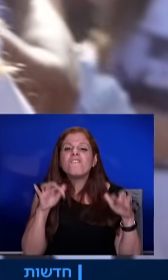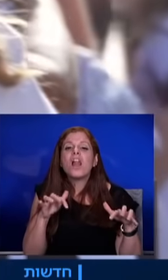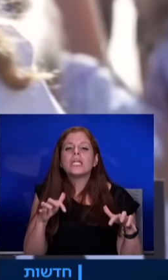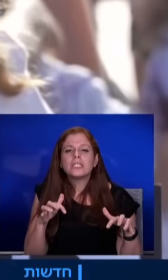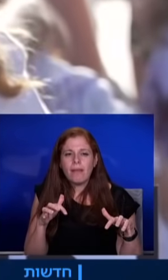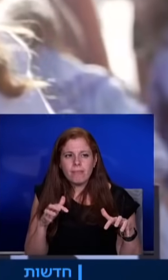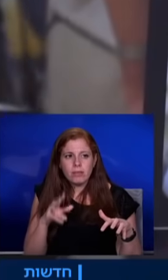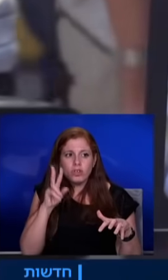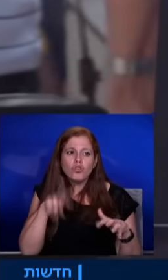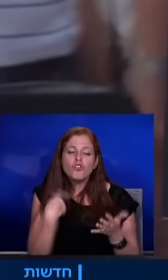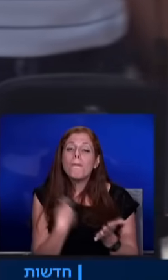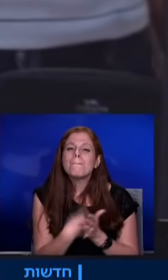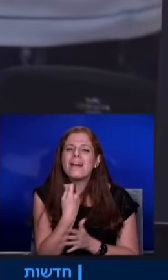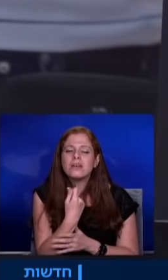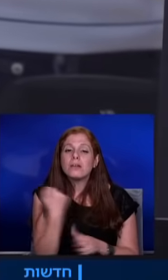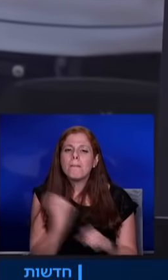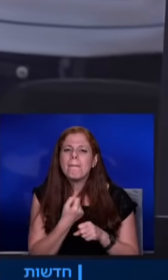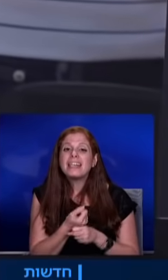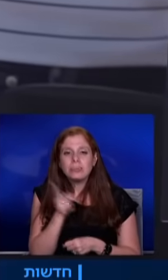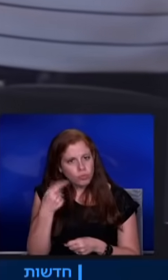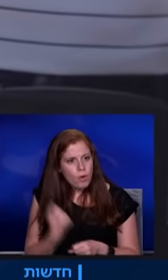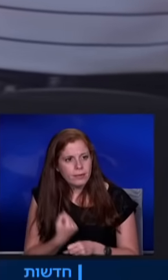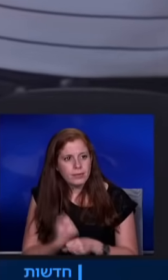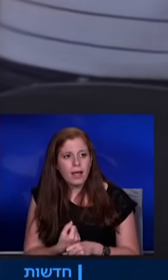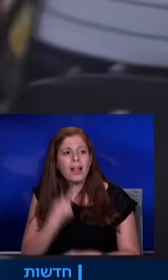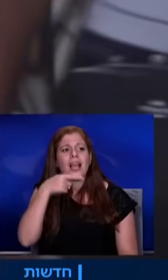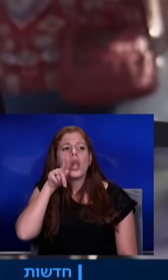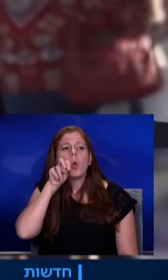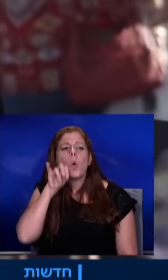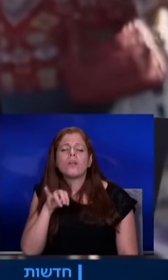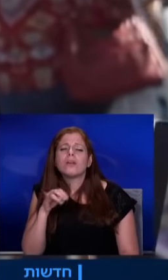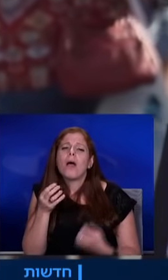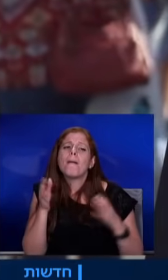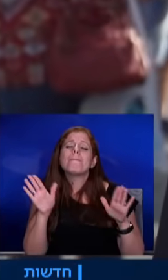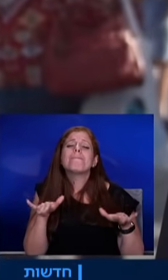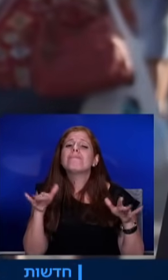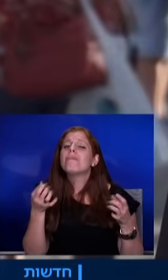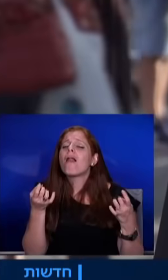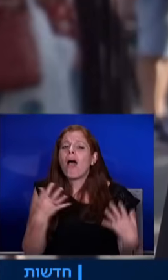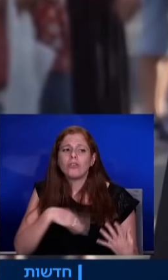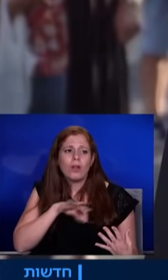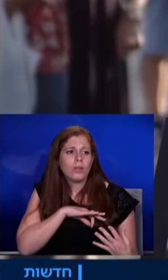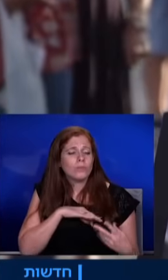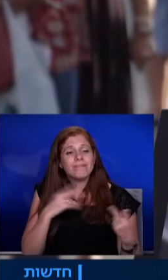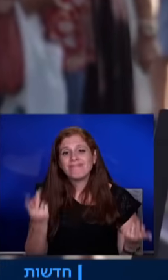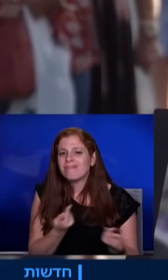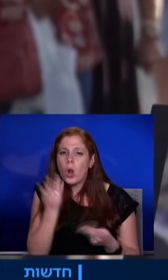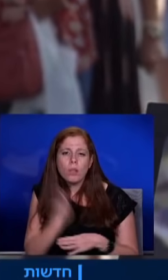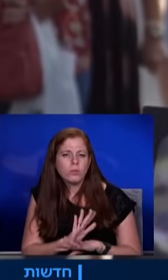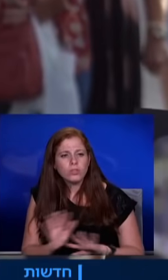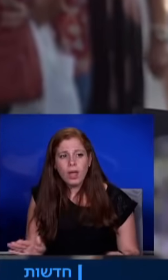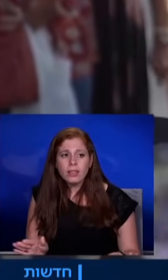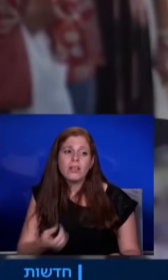שיש מחיר למעשים הנפשעים שהוא עשה. לגוני המלאך שלנו, התאור, אין הקלות בעונש, ואנחנו